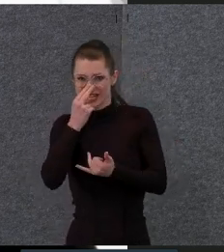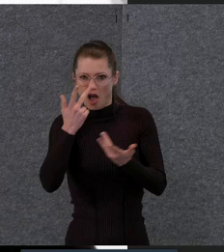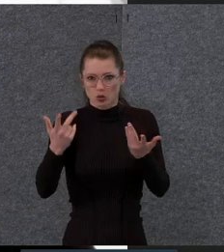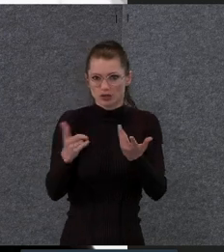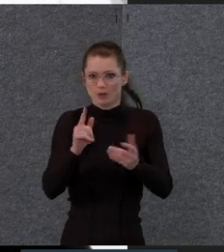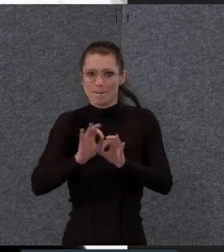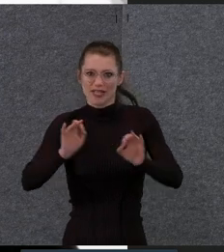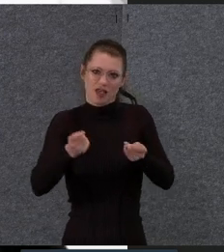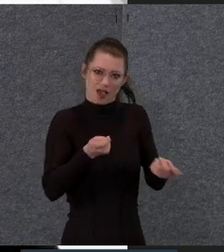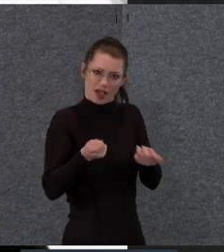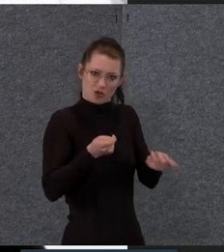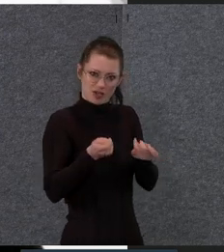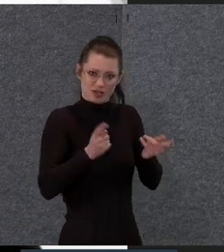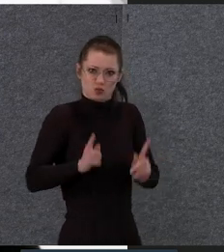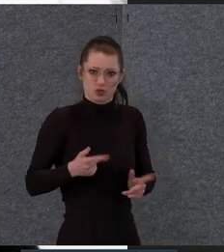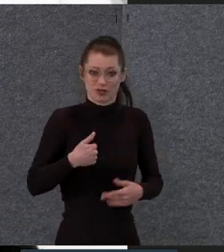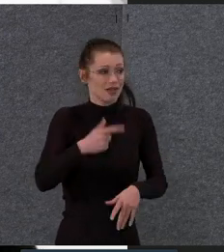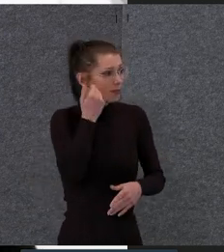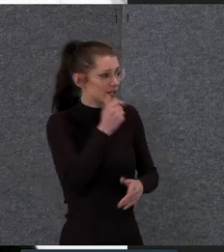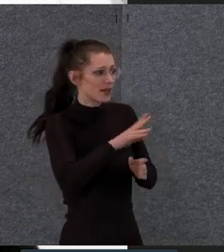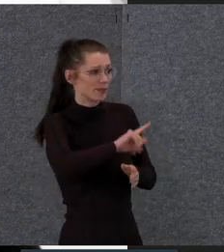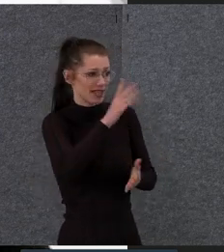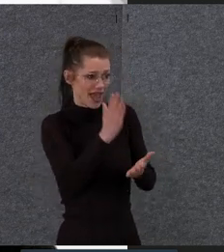Mich, ja.